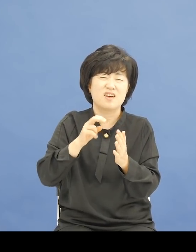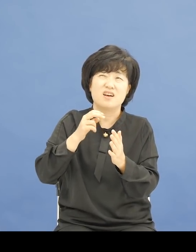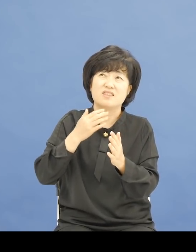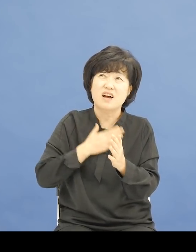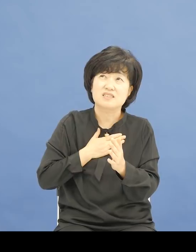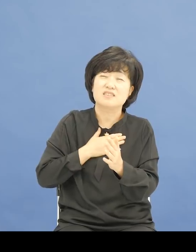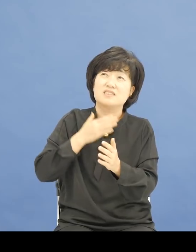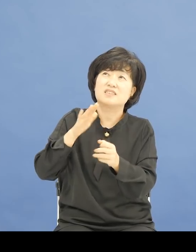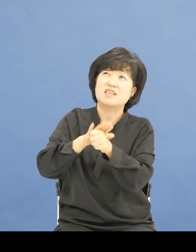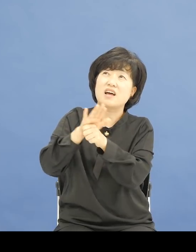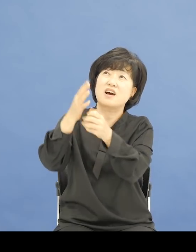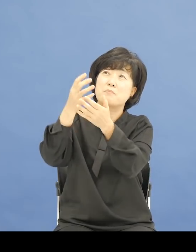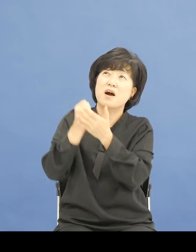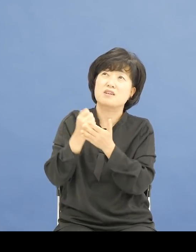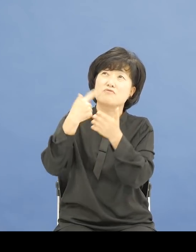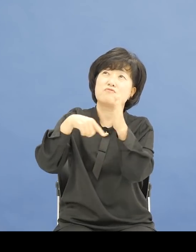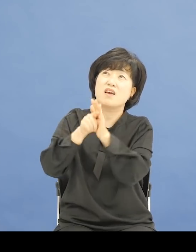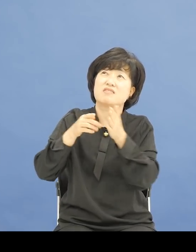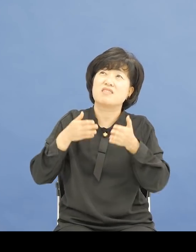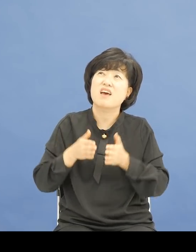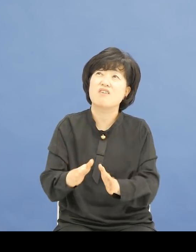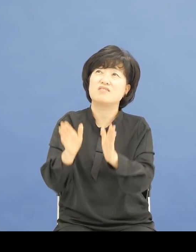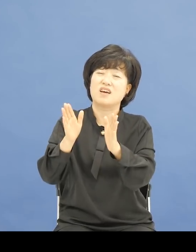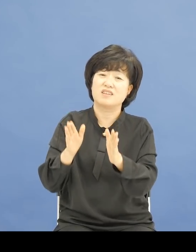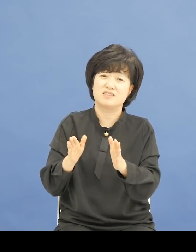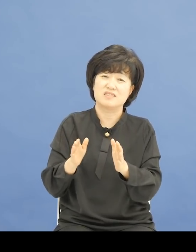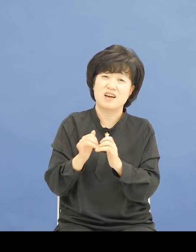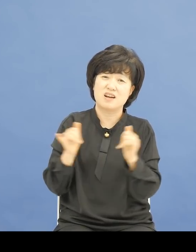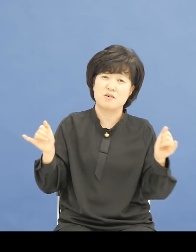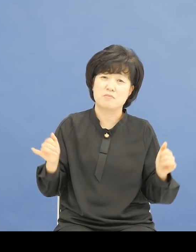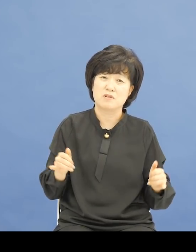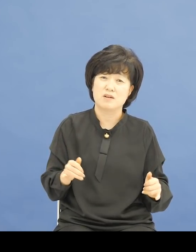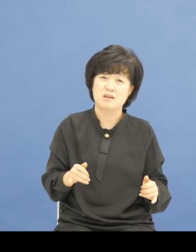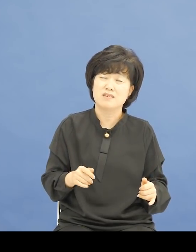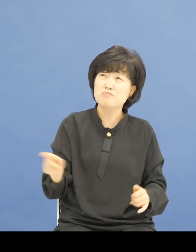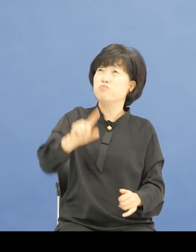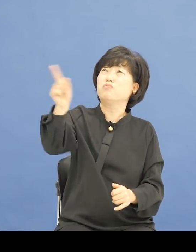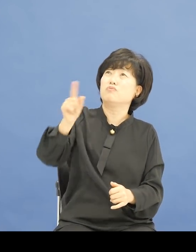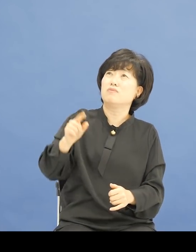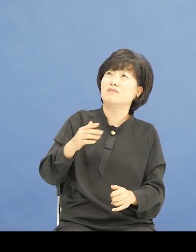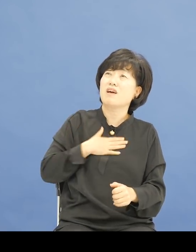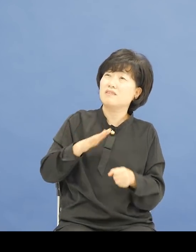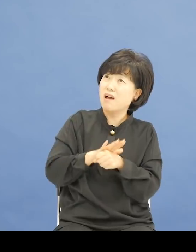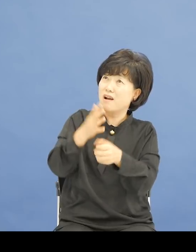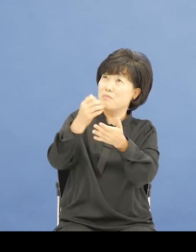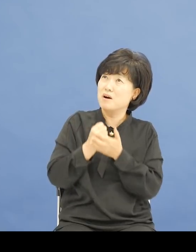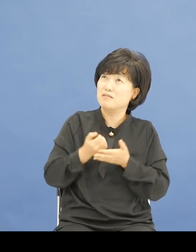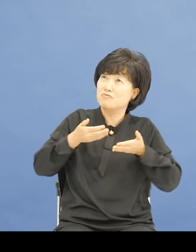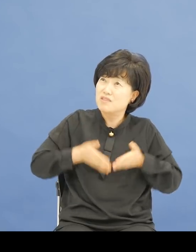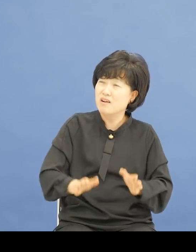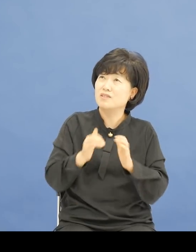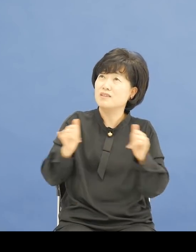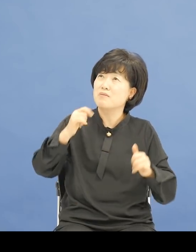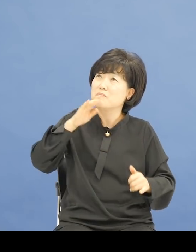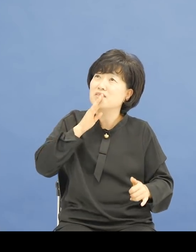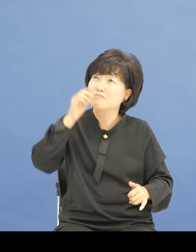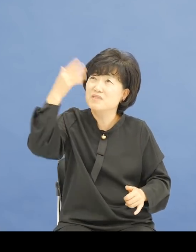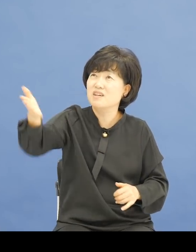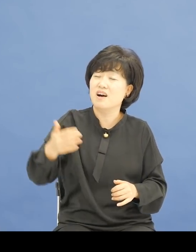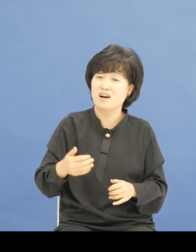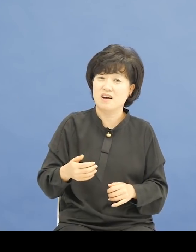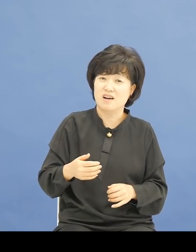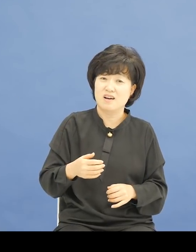네네. 뛰쳐나가면서 그런 생각이 들더라고요. 사랑받기 위해 태어난 사람이라면서 이게 뭡니까? 그럴 수 있죠.